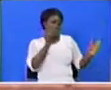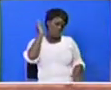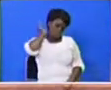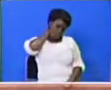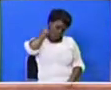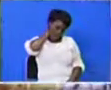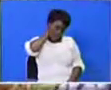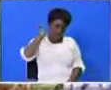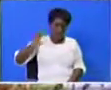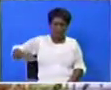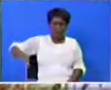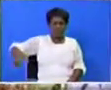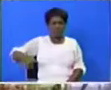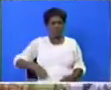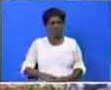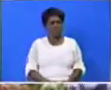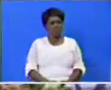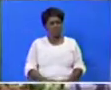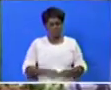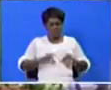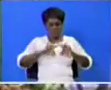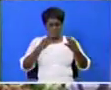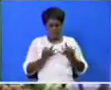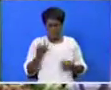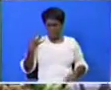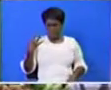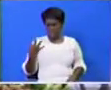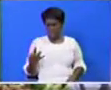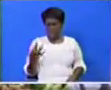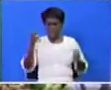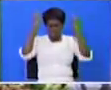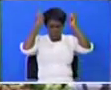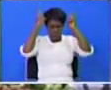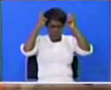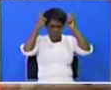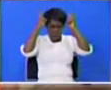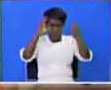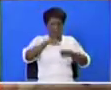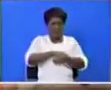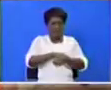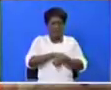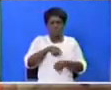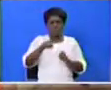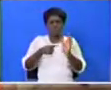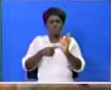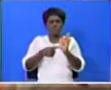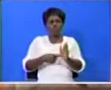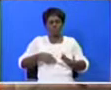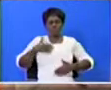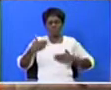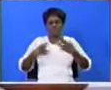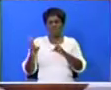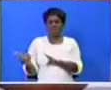kaunti ya Muranga. Familia tatu zinadaiwa kuvamiwa na mizimu na kuwafanya watoto kudhihirisha mienendo isiyo ya